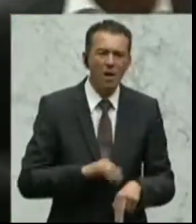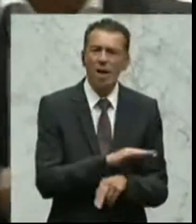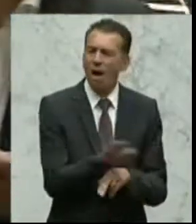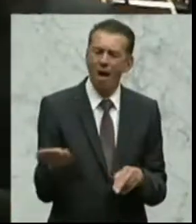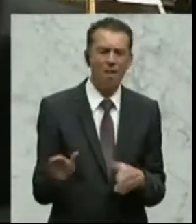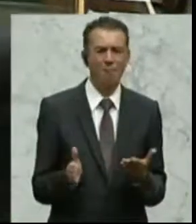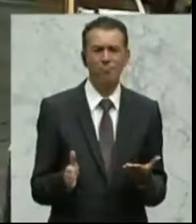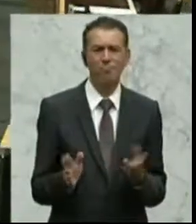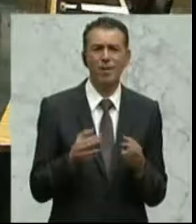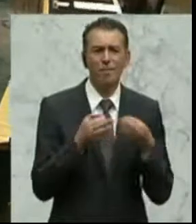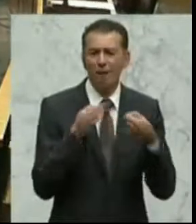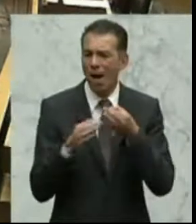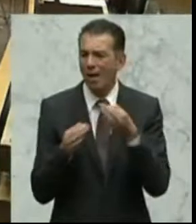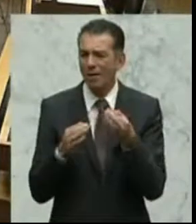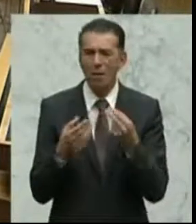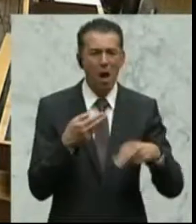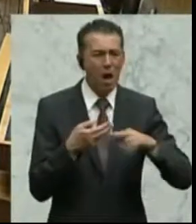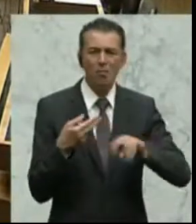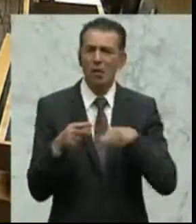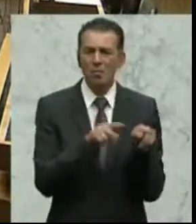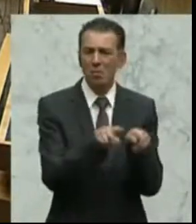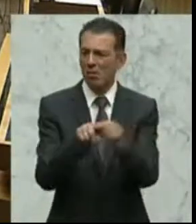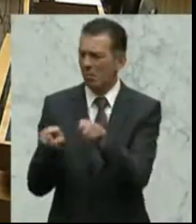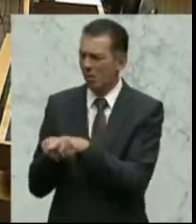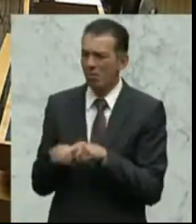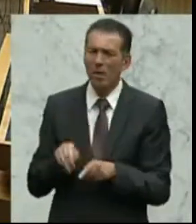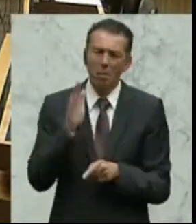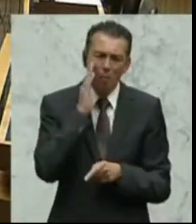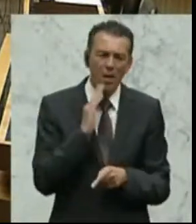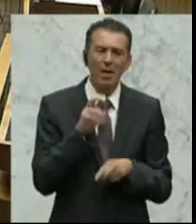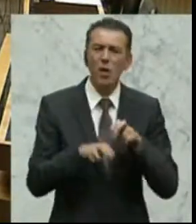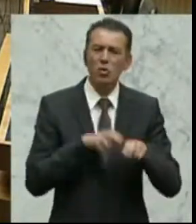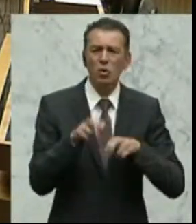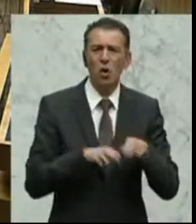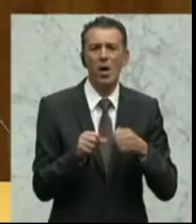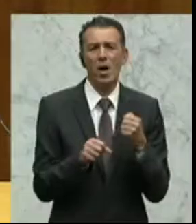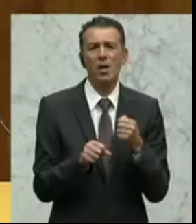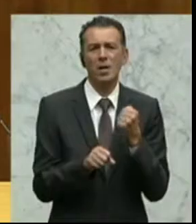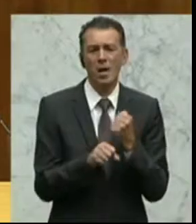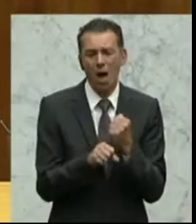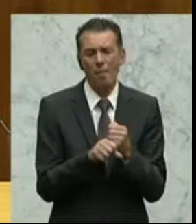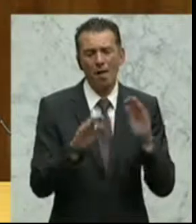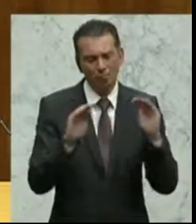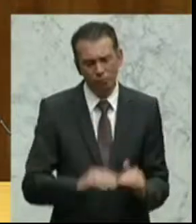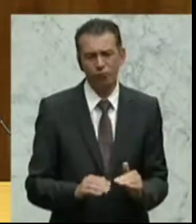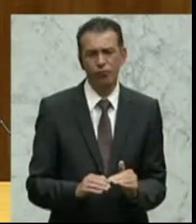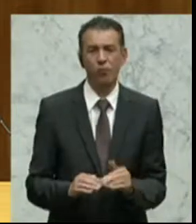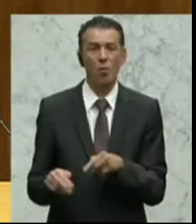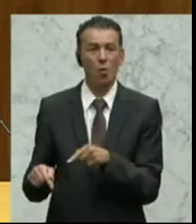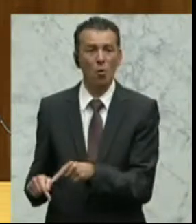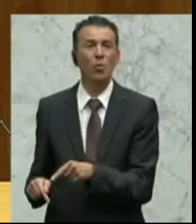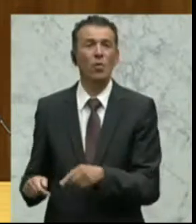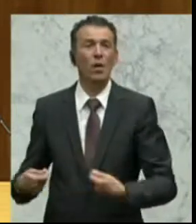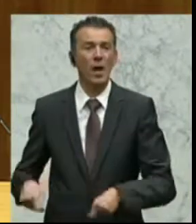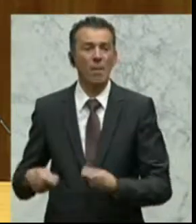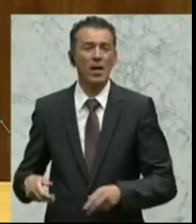ziemlich genau dasselbe sagen, nämlich senkt doch bitte endlich die Steuern und Abgaben auf Arbeit und erhöht die auf Kapital und